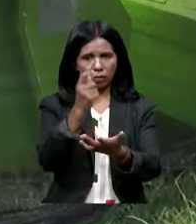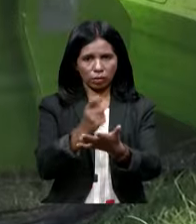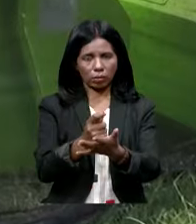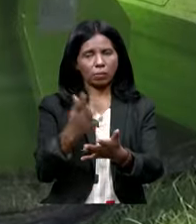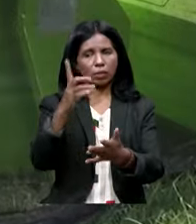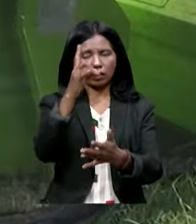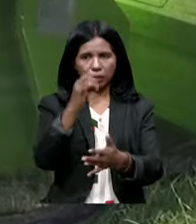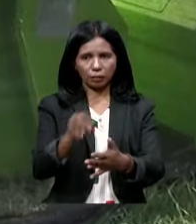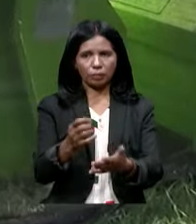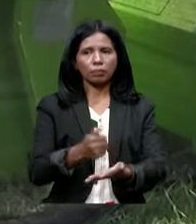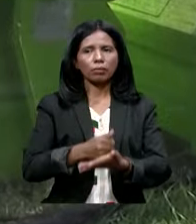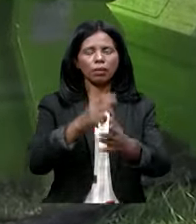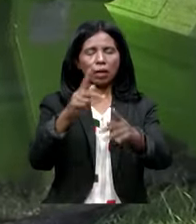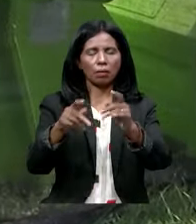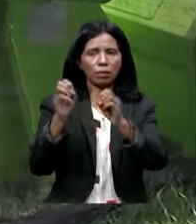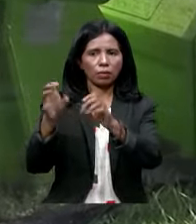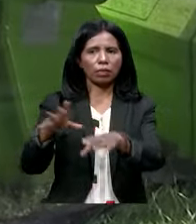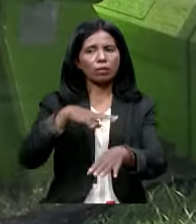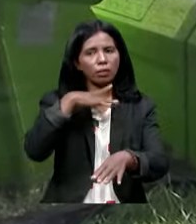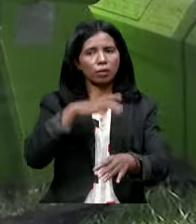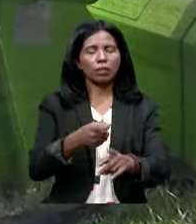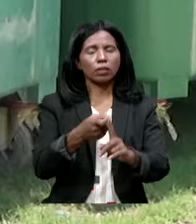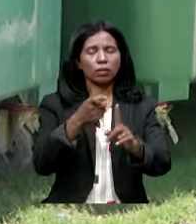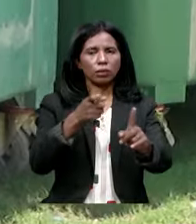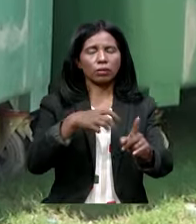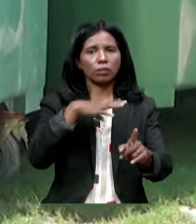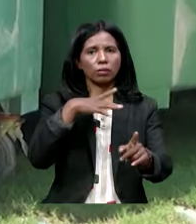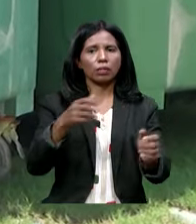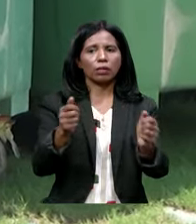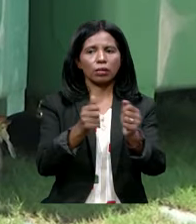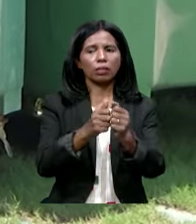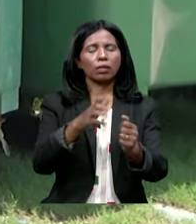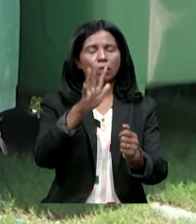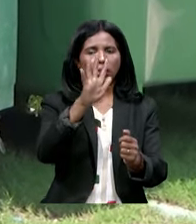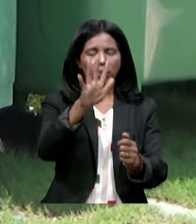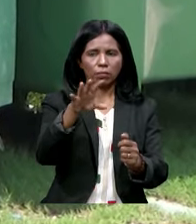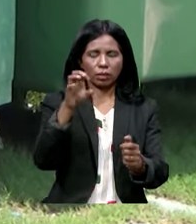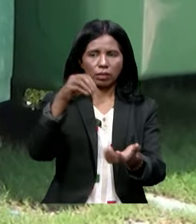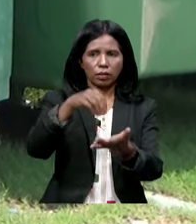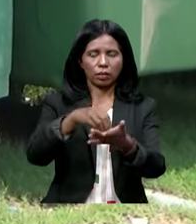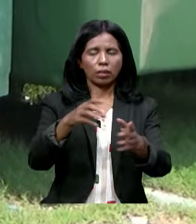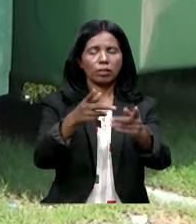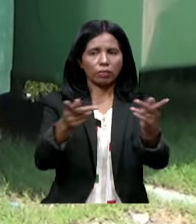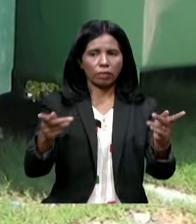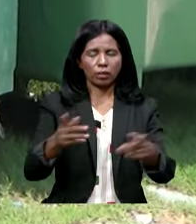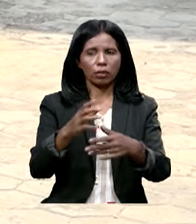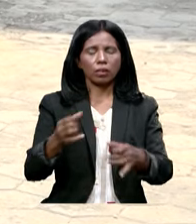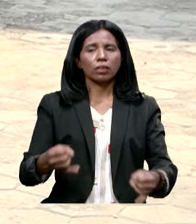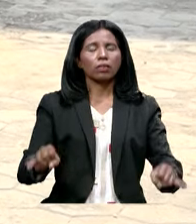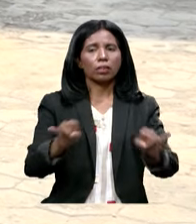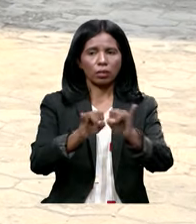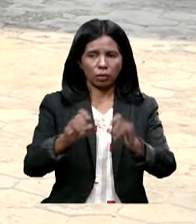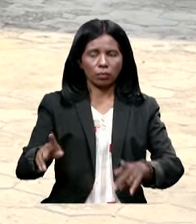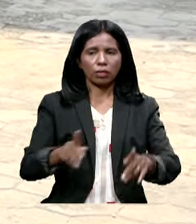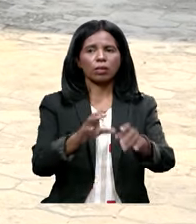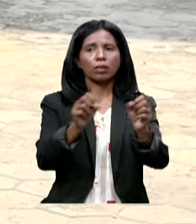dibele fasilita komunidade atau software. Husi liseira rihun hitu ne, atus lima monta hutuana iya bayro no institusan publiku sira, area